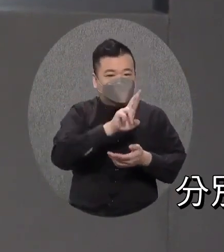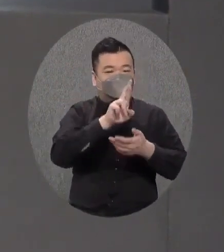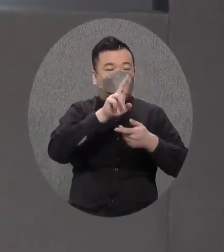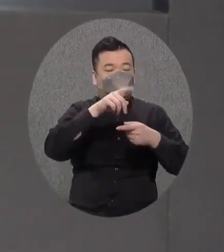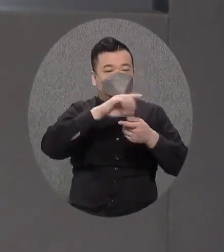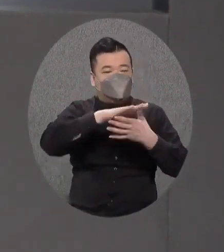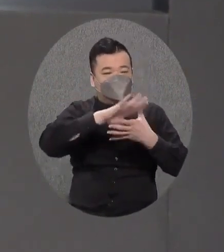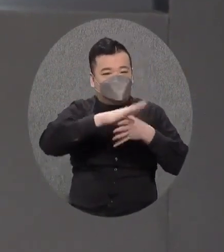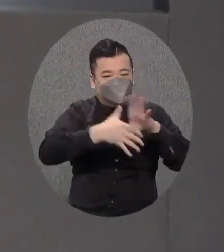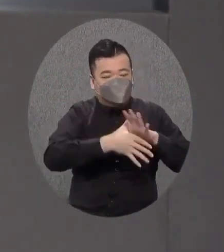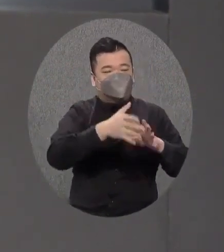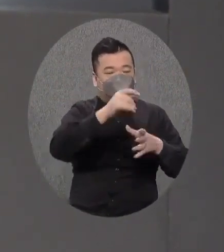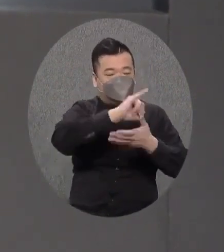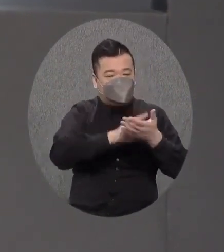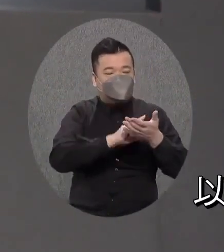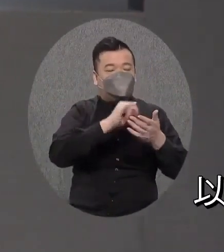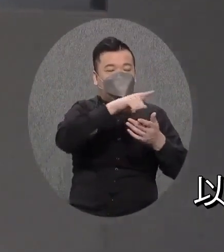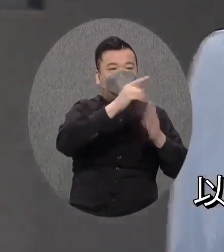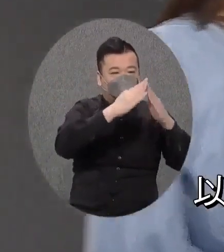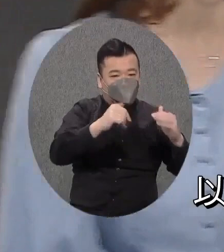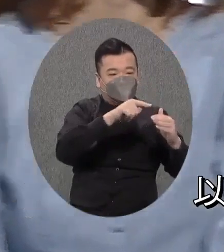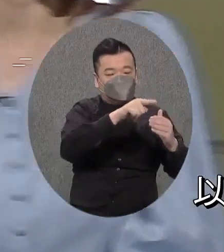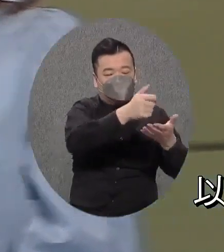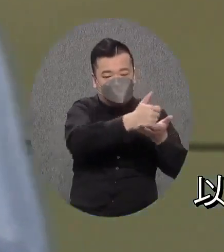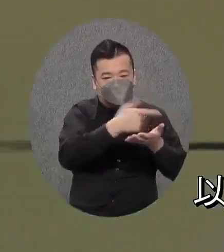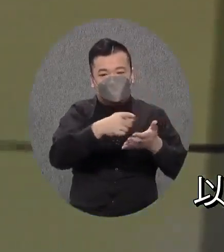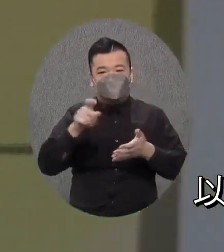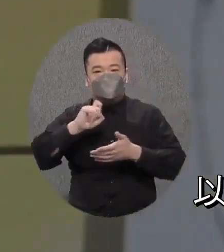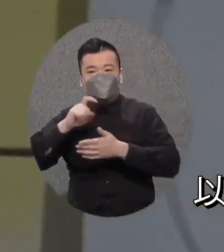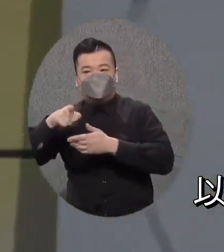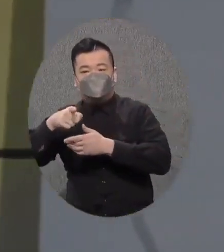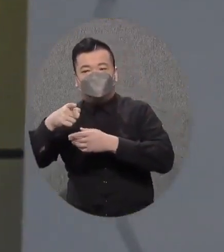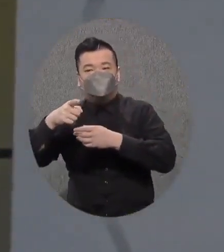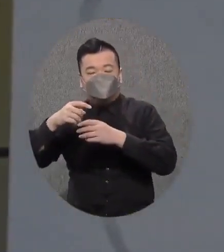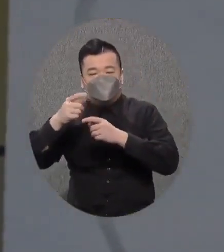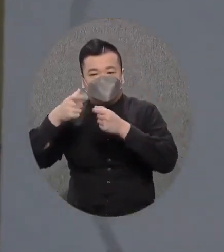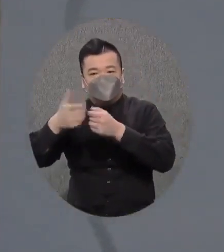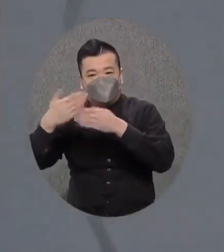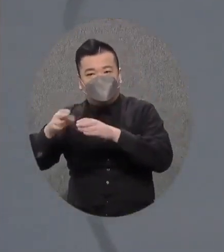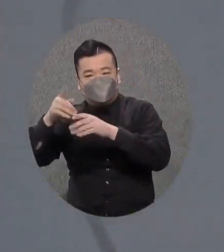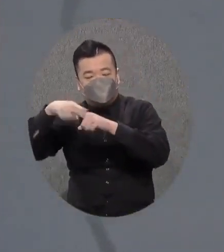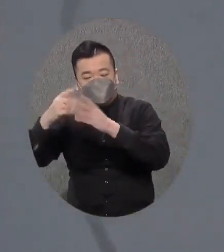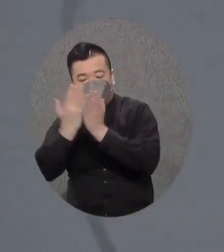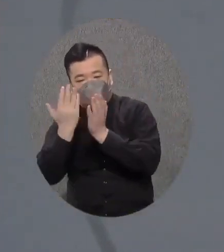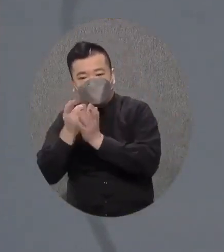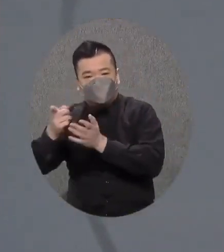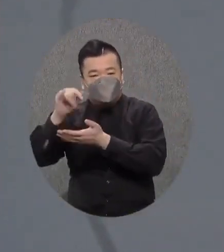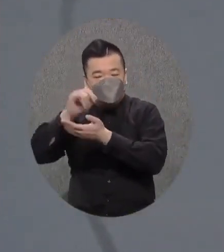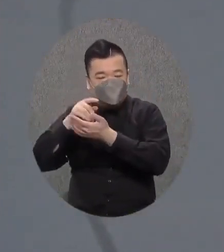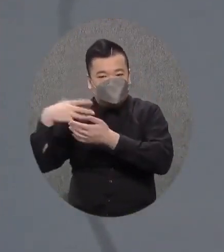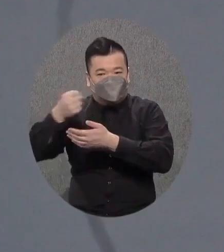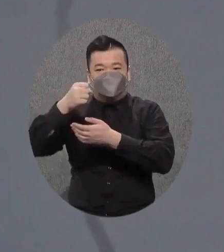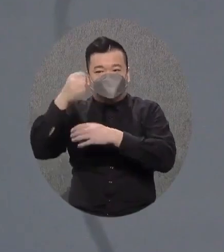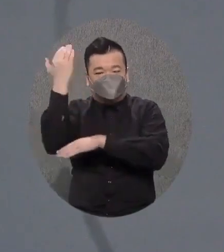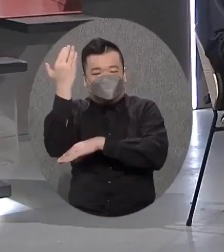馆长马佩婷 Prudence，同埋香港都會大學人文社會科學院高級講師曾月群 Sally。 不如先